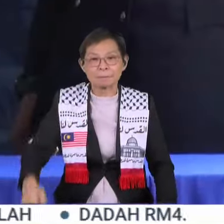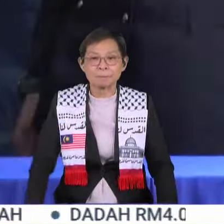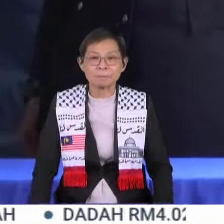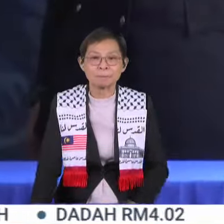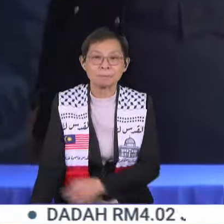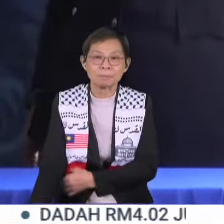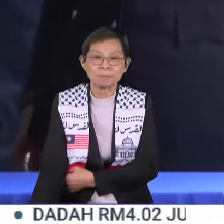Jaya